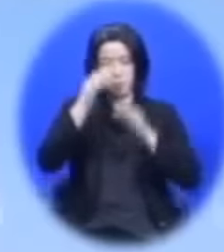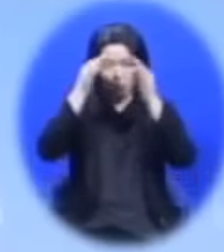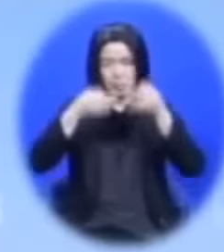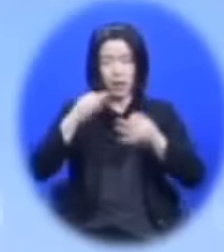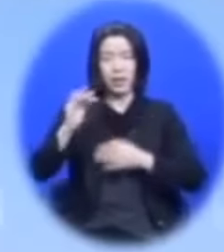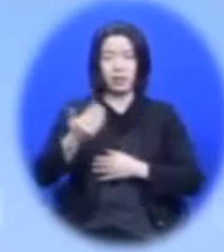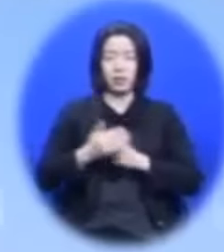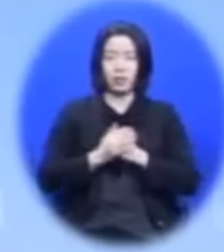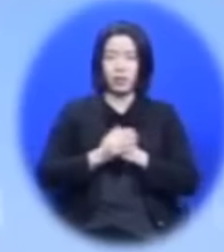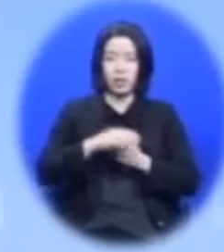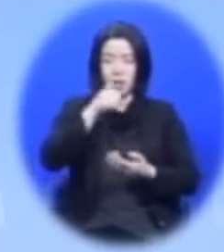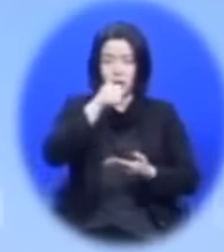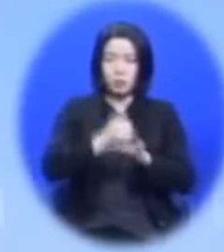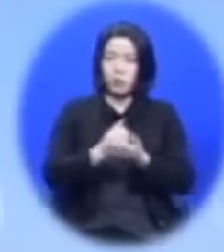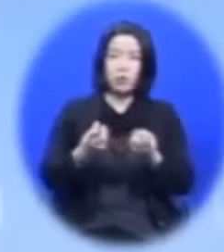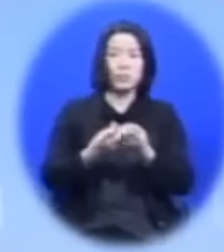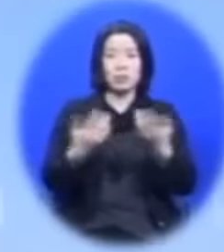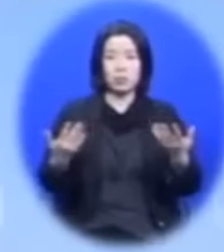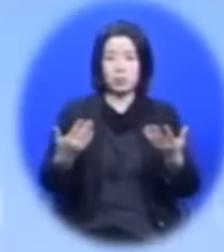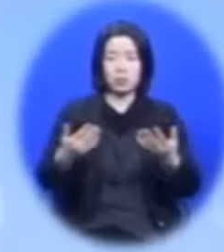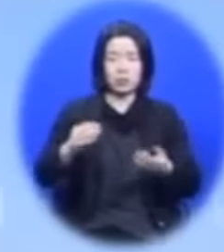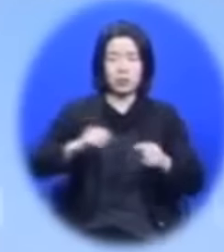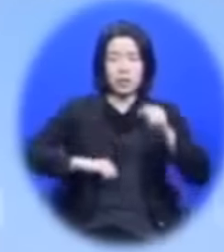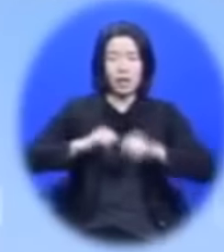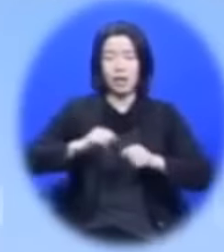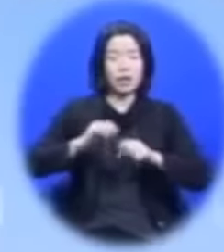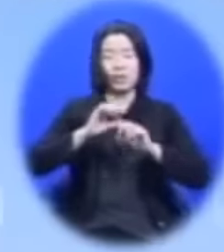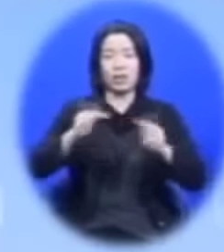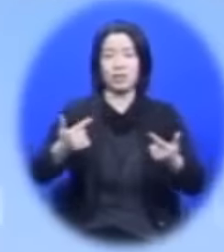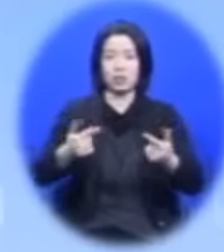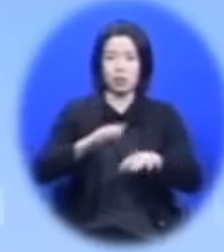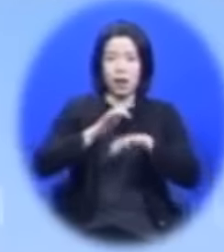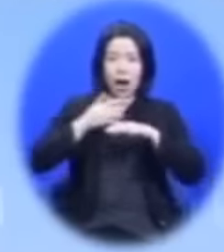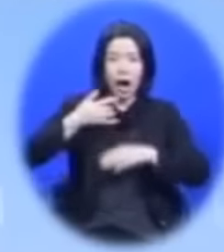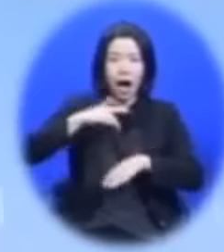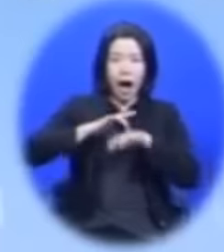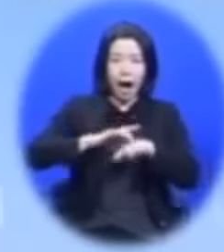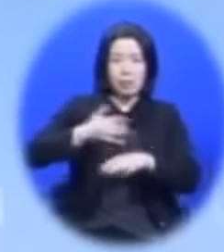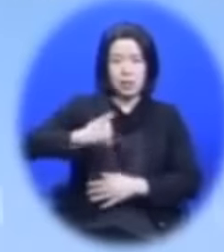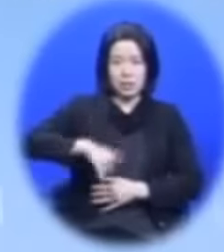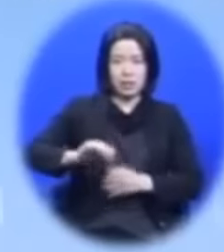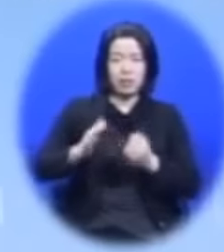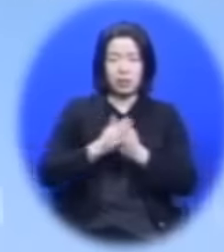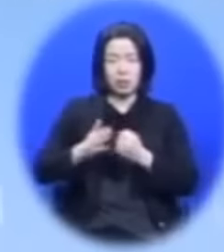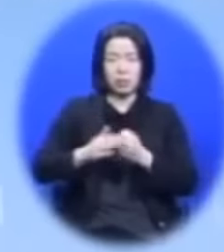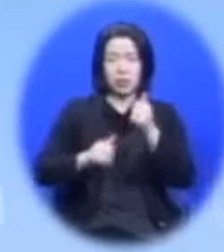죄 어쩔 수 없이 짓는 거 아닙니다. 악마의 자녀니까 짓는 거예요.